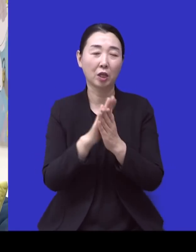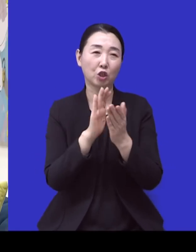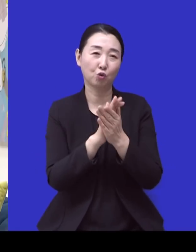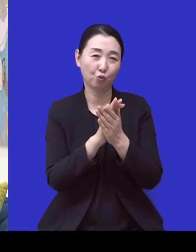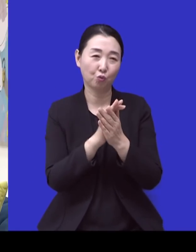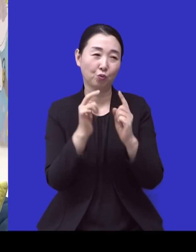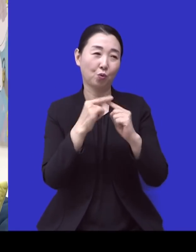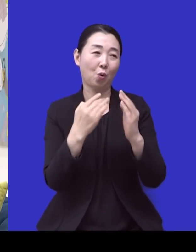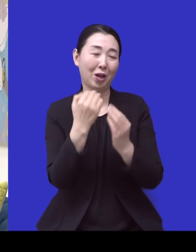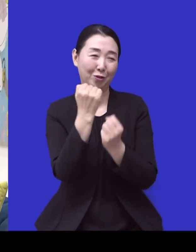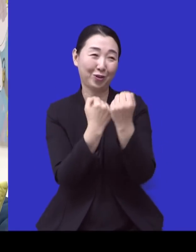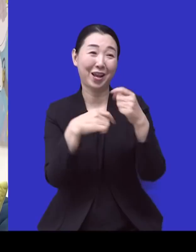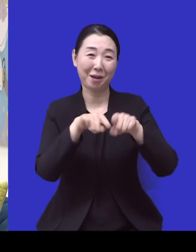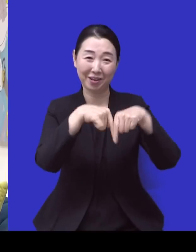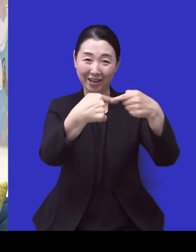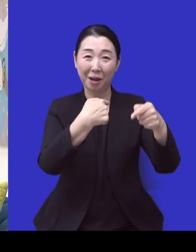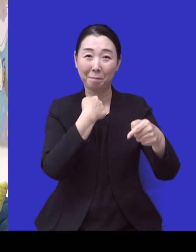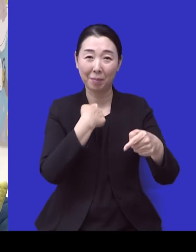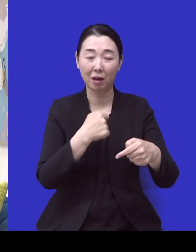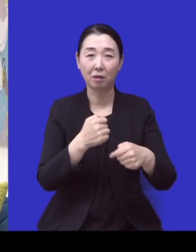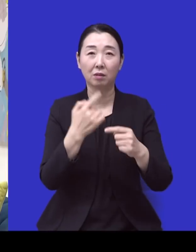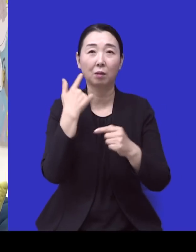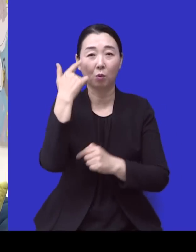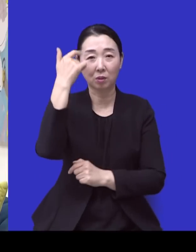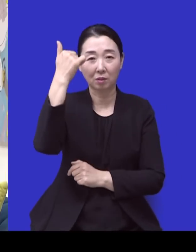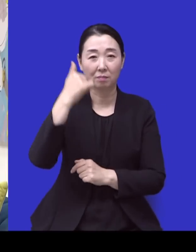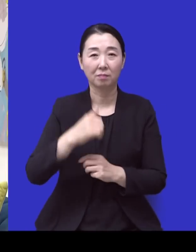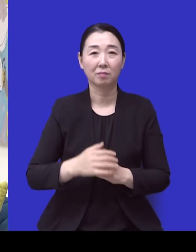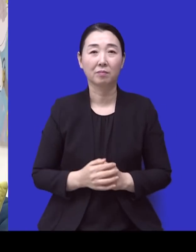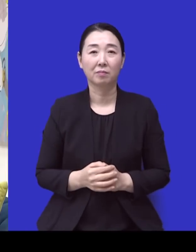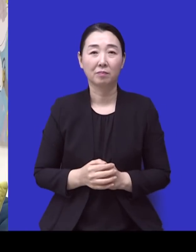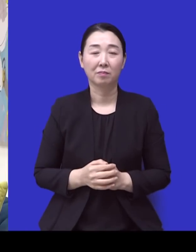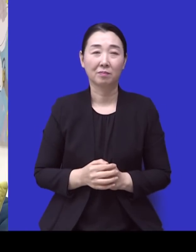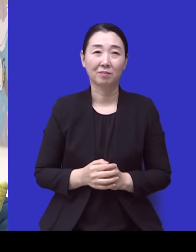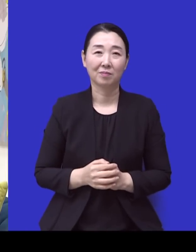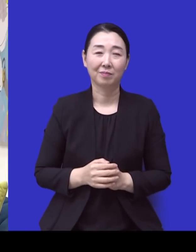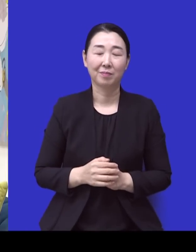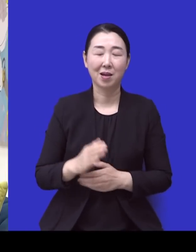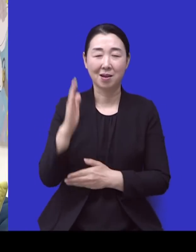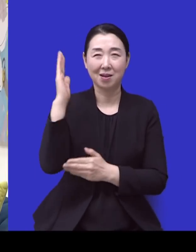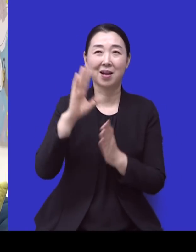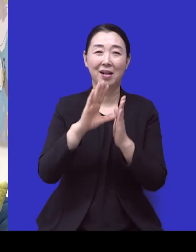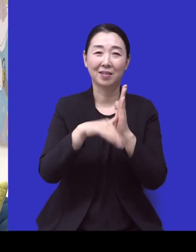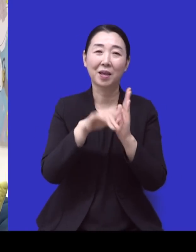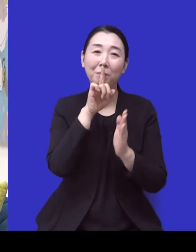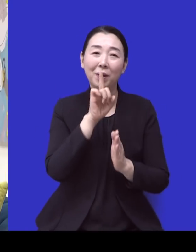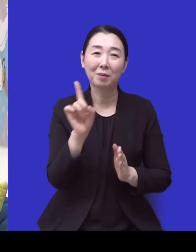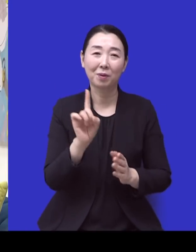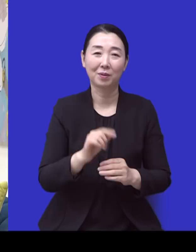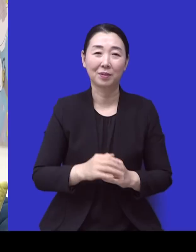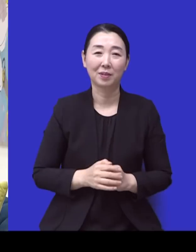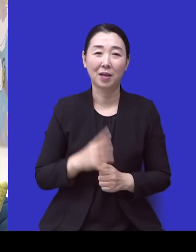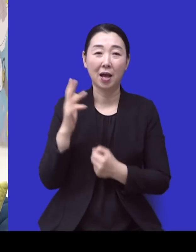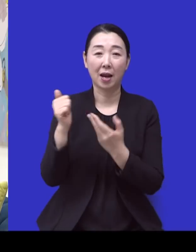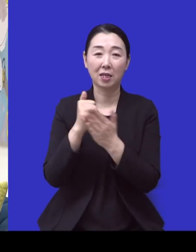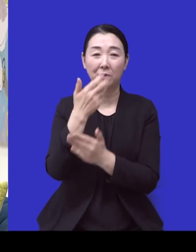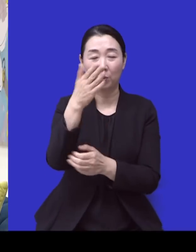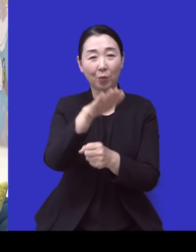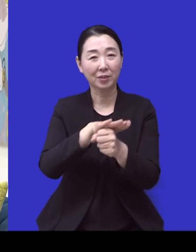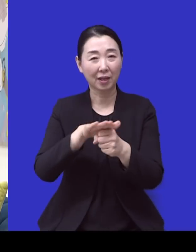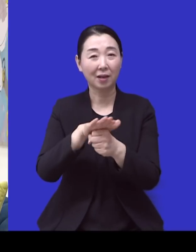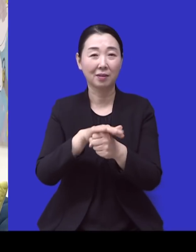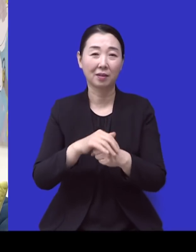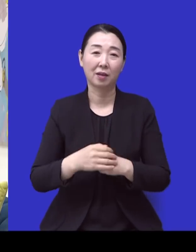수련회를 따라서 간 적이 있는데 네. 거기 목사님께서 집회를 하실 때 이런 말씀 하시는 거예요. 하나님이 너를